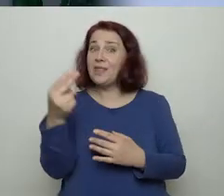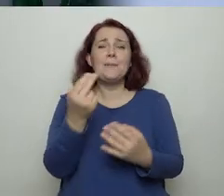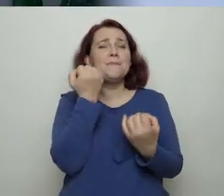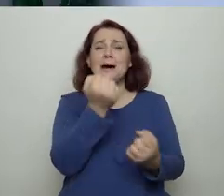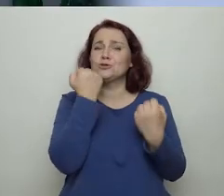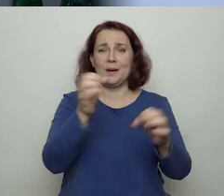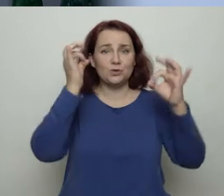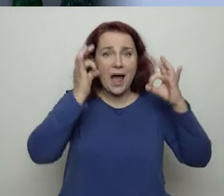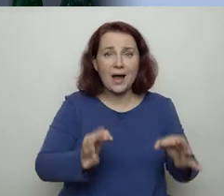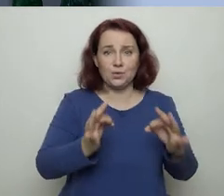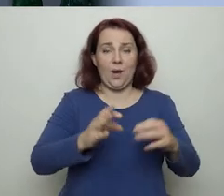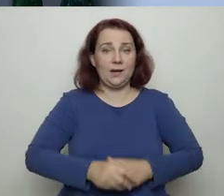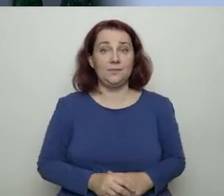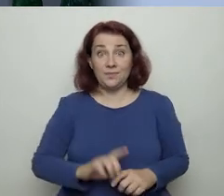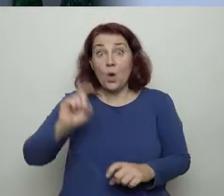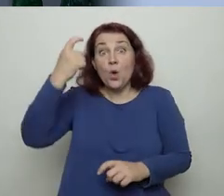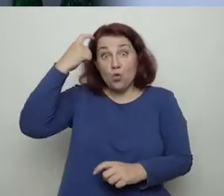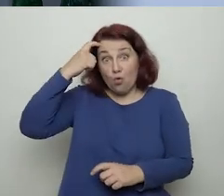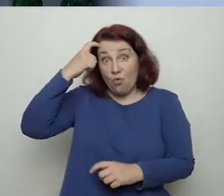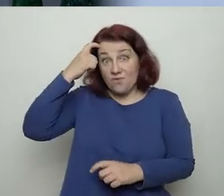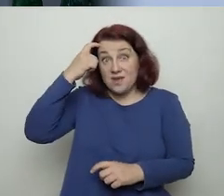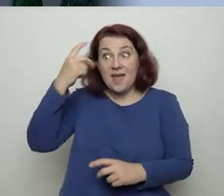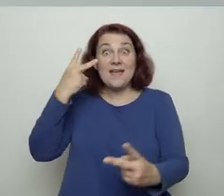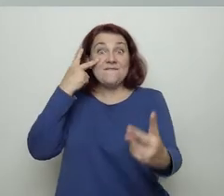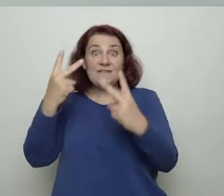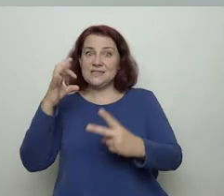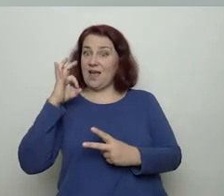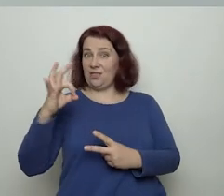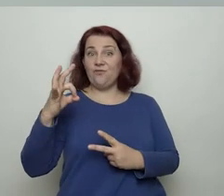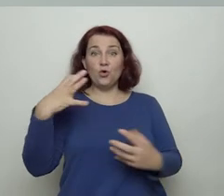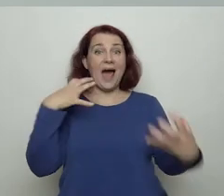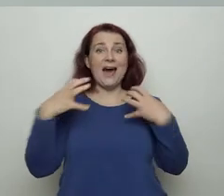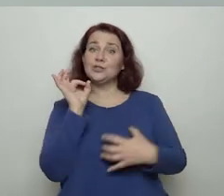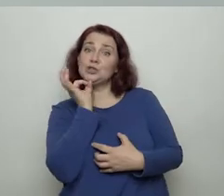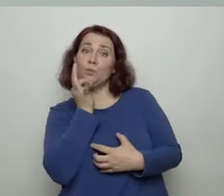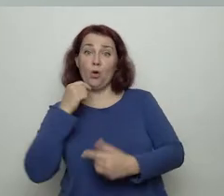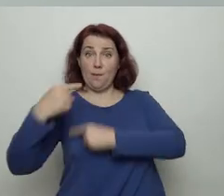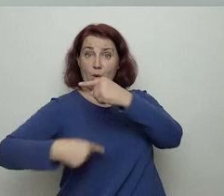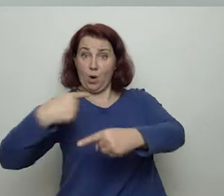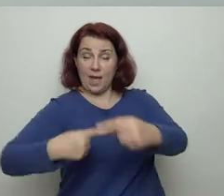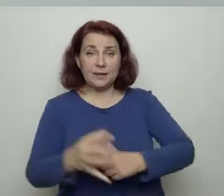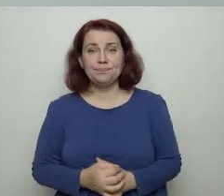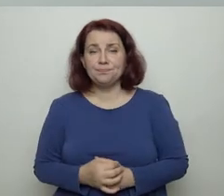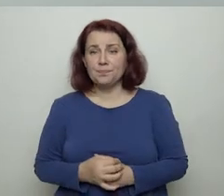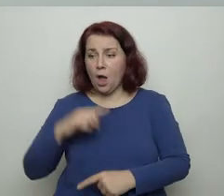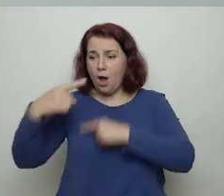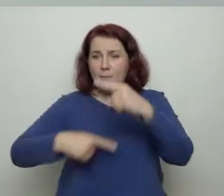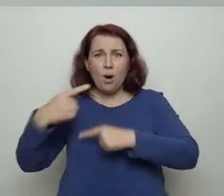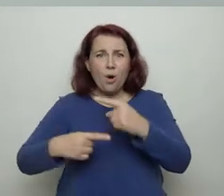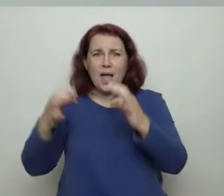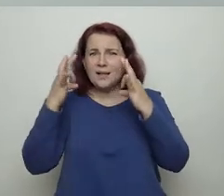w nocy wydaje się szczególnie aktualny zwłaszcza w oczach i wizji artystycznej najmłodszego pokolenia pokolenia które